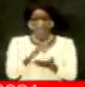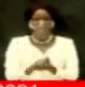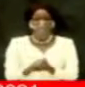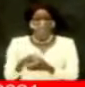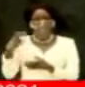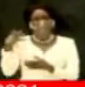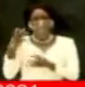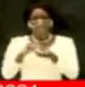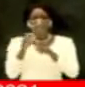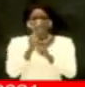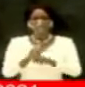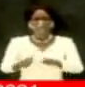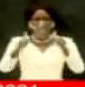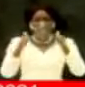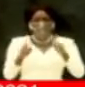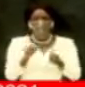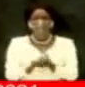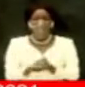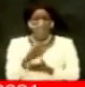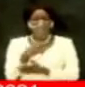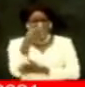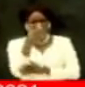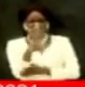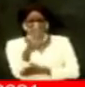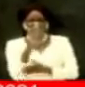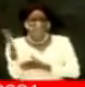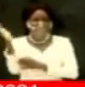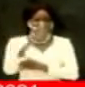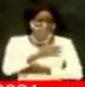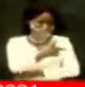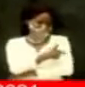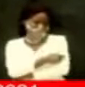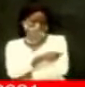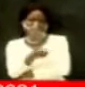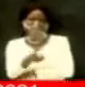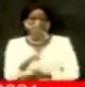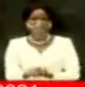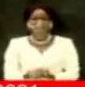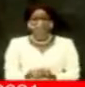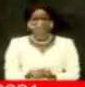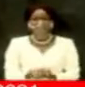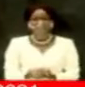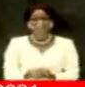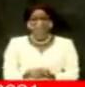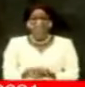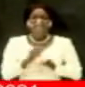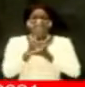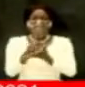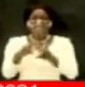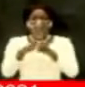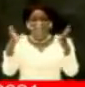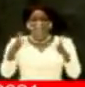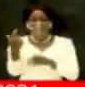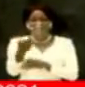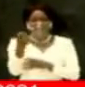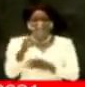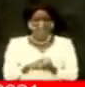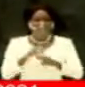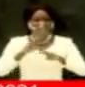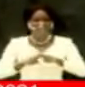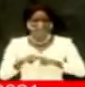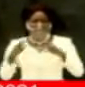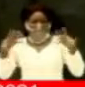ndithu lagwira ntchito yabwino poonetsetsa kuti yabweresa katemera amene imene ndithu katemera athandize kuti Malawi akhale